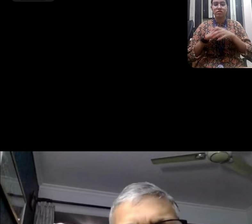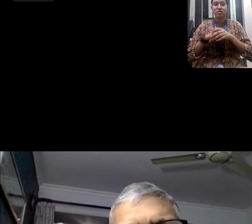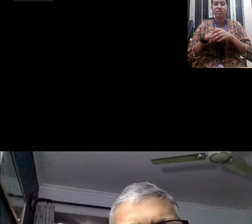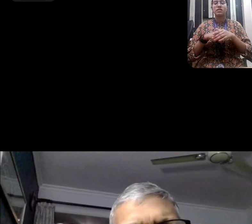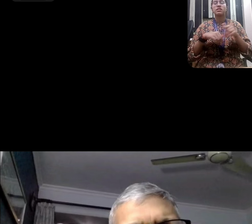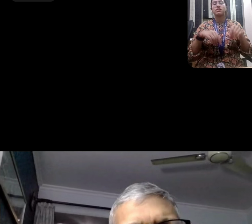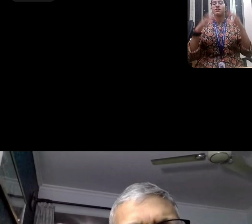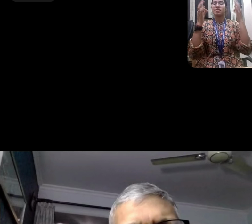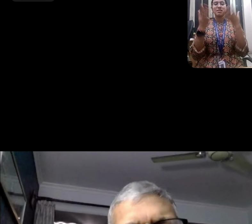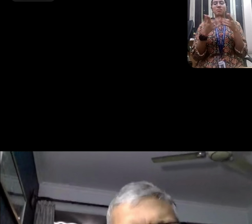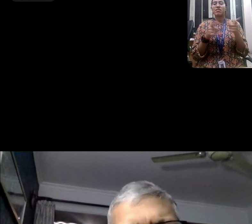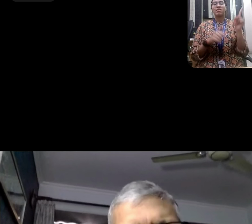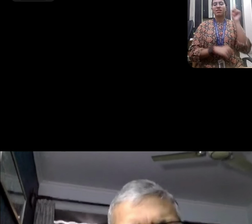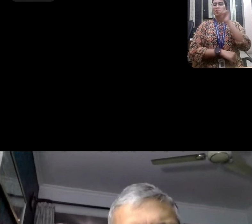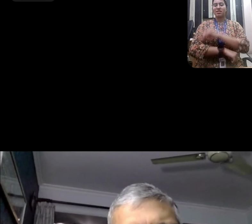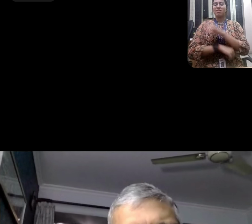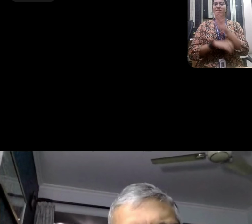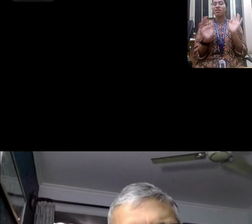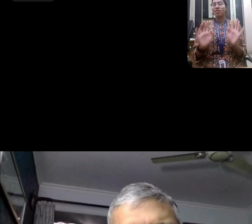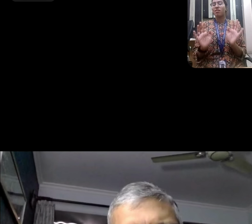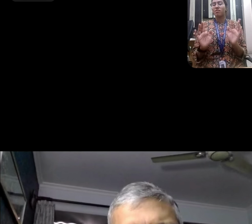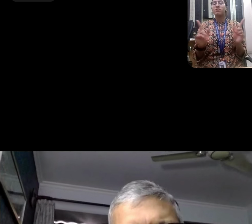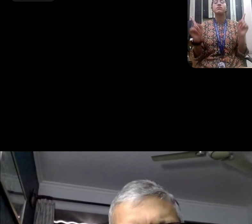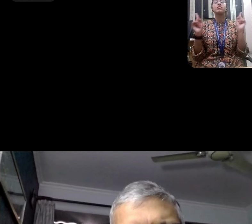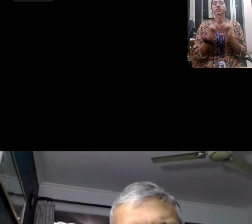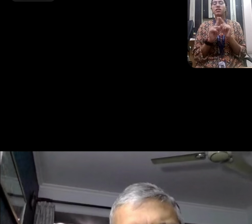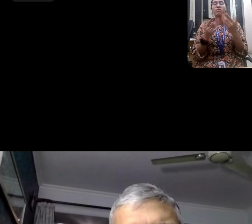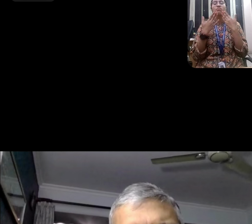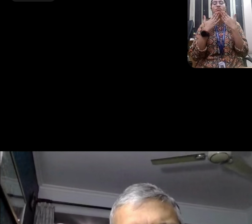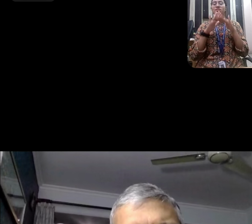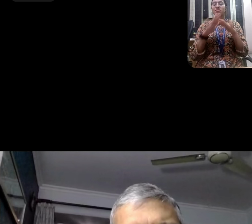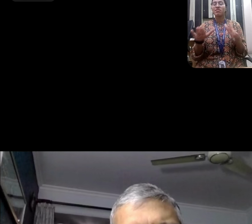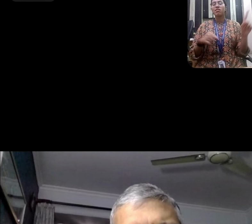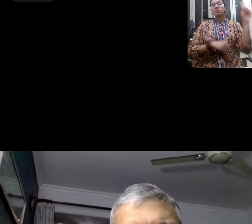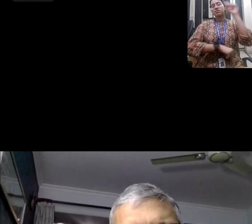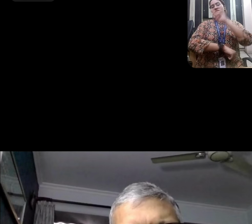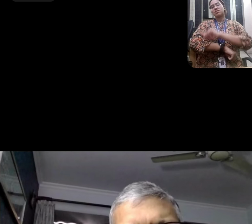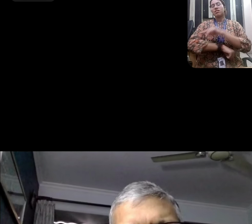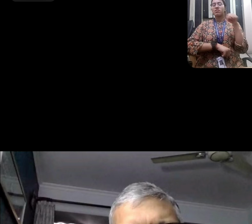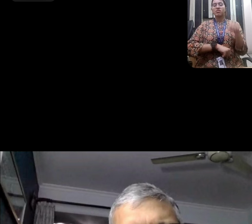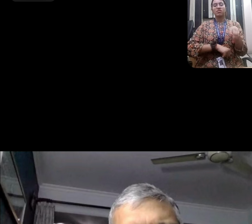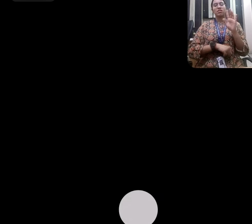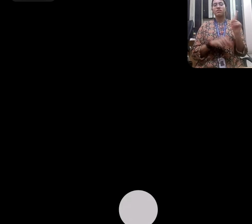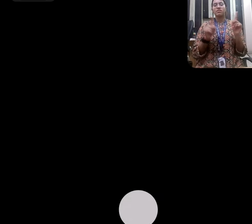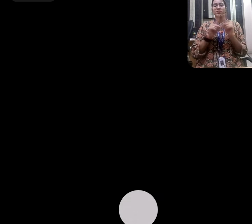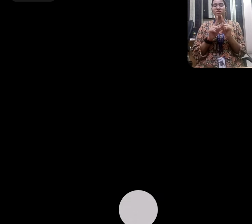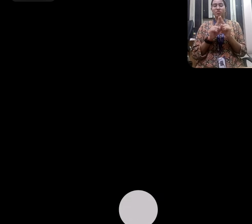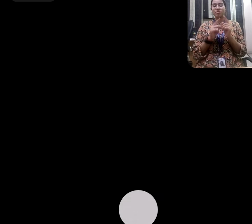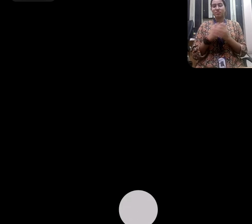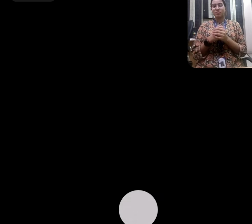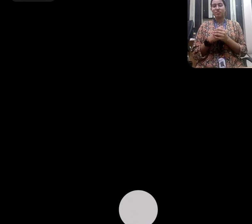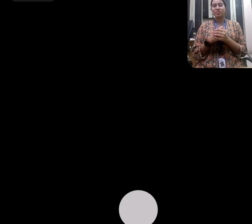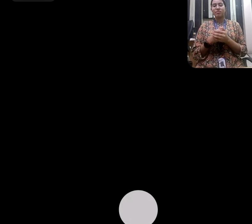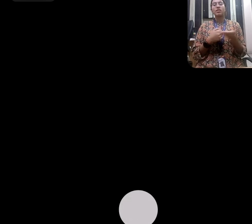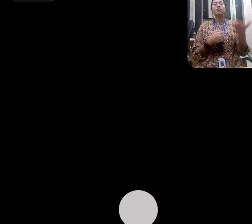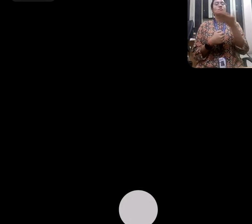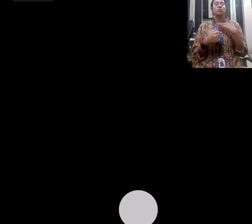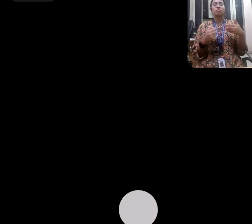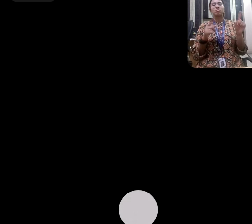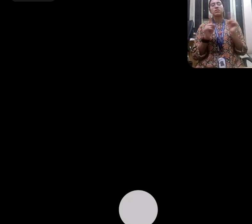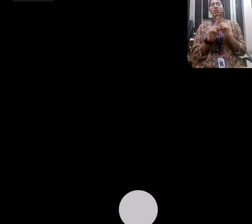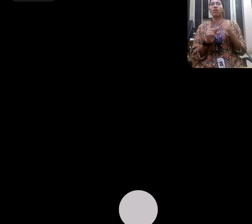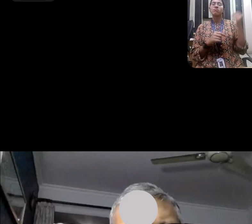स्पेशल एक ओकेजन था, है रादर चिल्ड्रंस डे का. तो इन बच्चों ने, जबकि ये हम लोग बहुत दफा मन